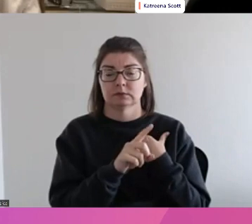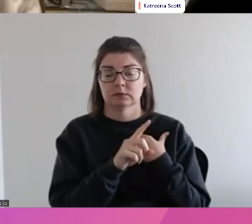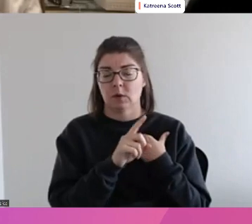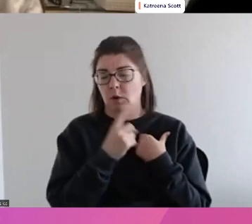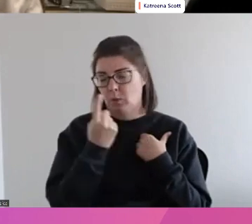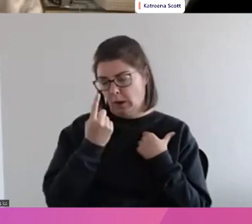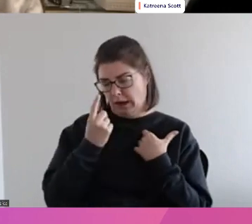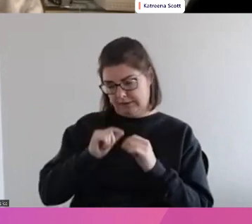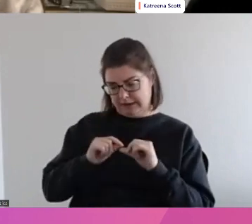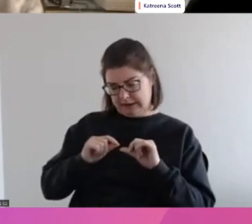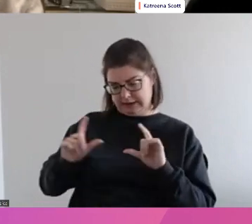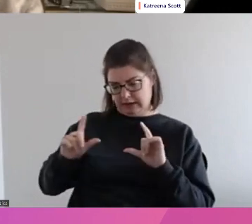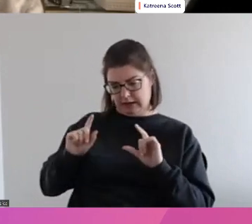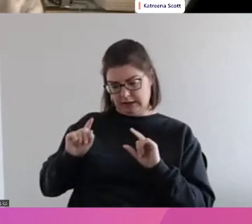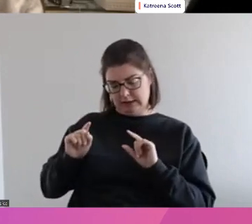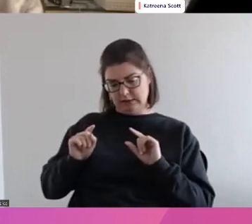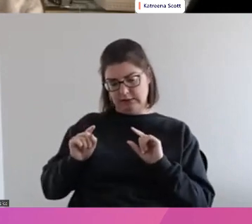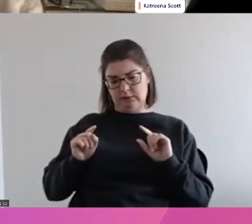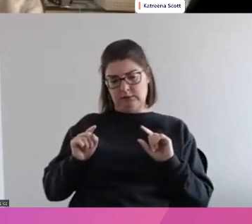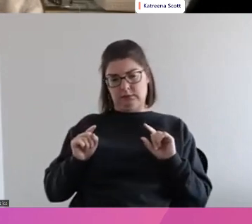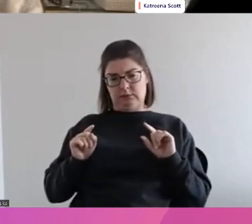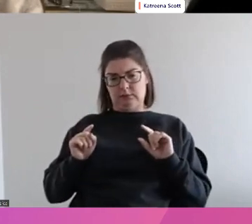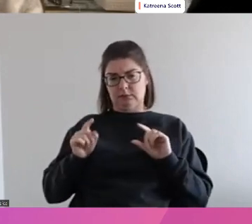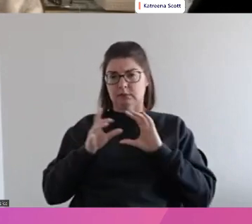question. On a